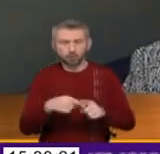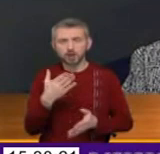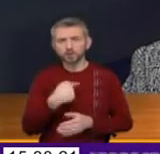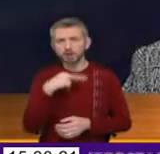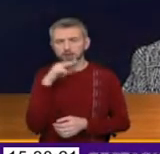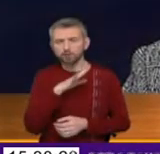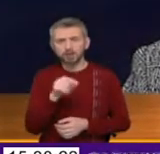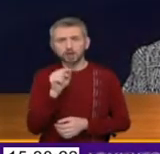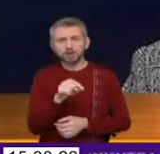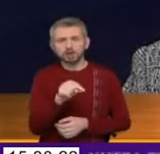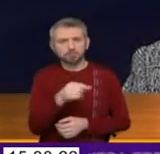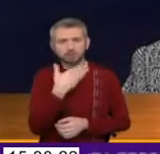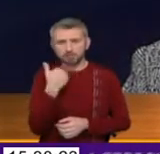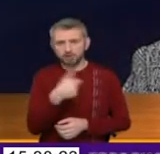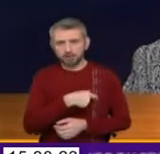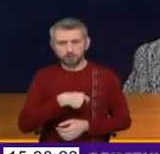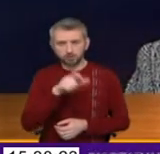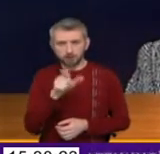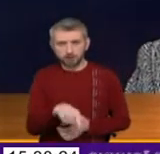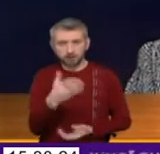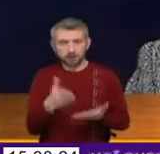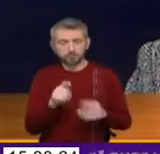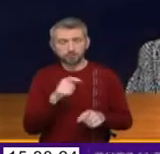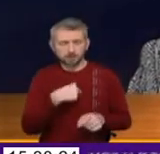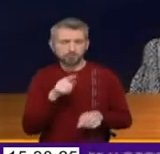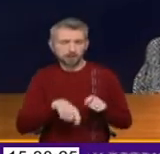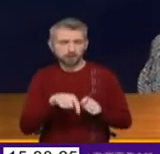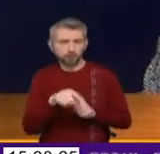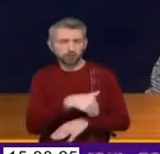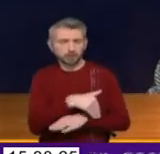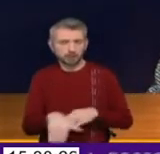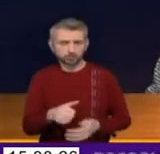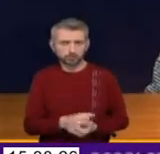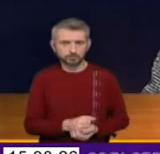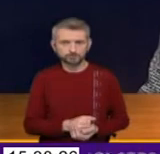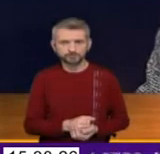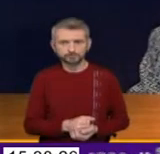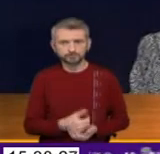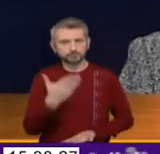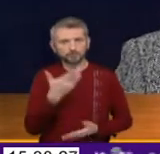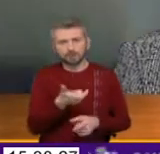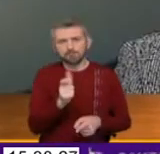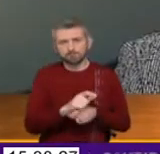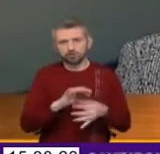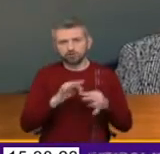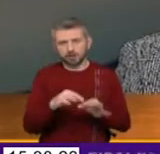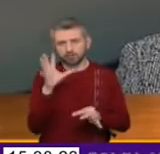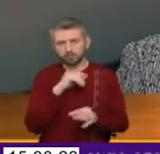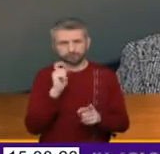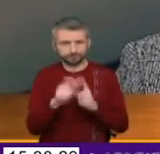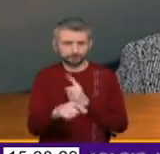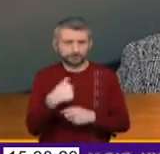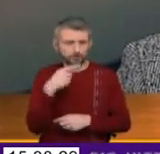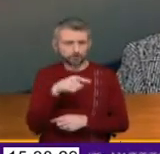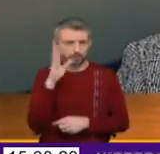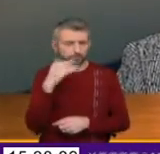я не помиляюся, там немає депутата, але якщо перевірю саме цю адресу, зможу більш детально відповісти. Я думаю, вам